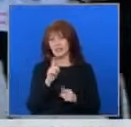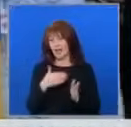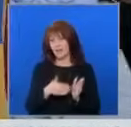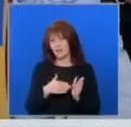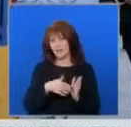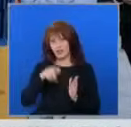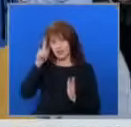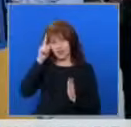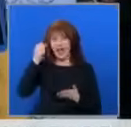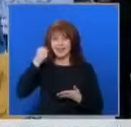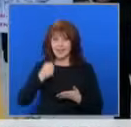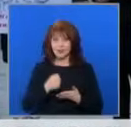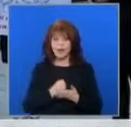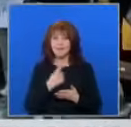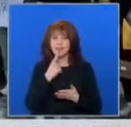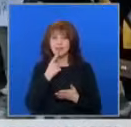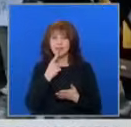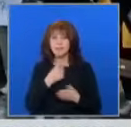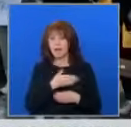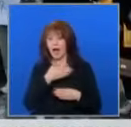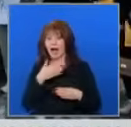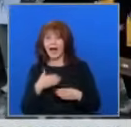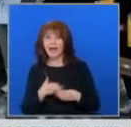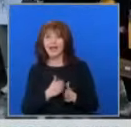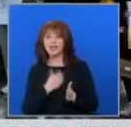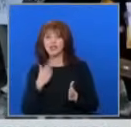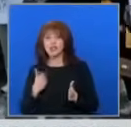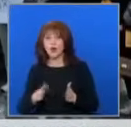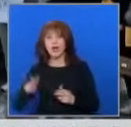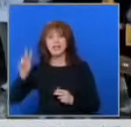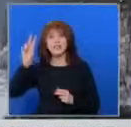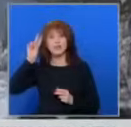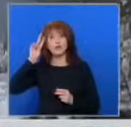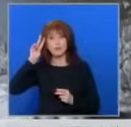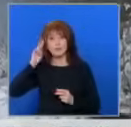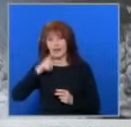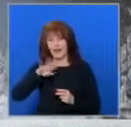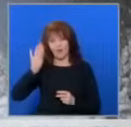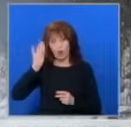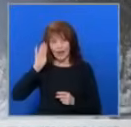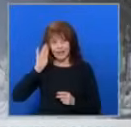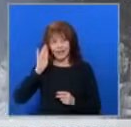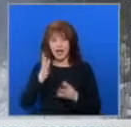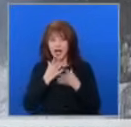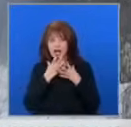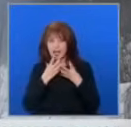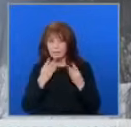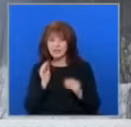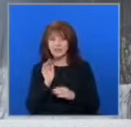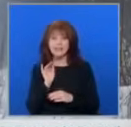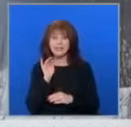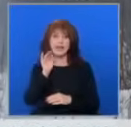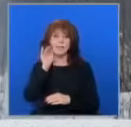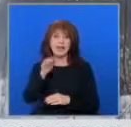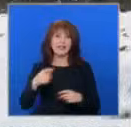жените. Настояват да има определен краен срок за службата на мобилизираните. Липсата на съществен напредък на фронта и